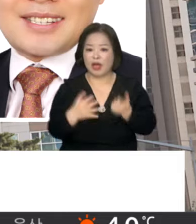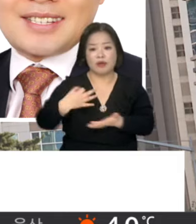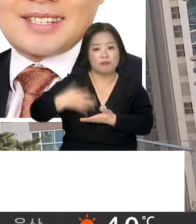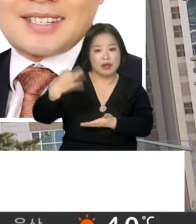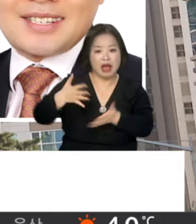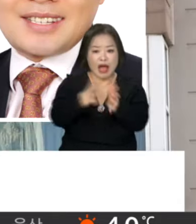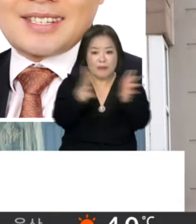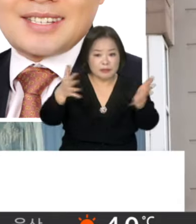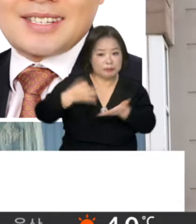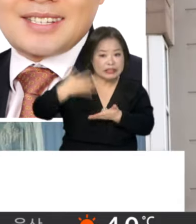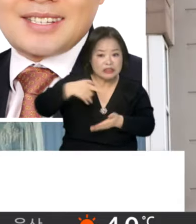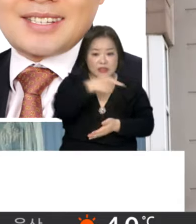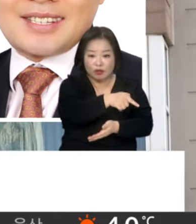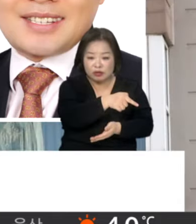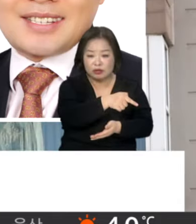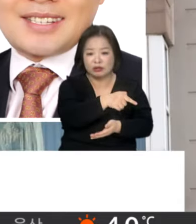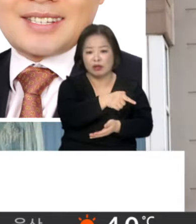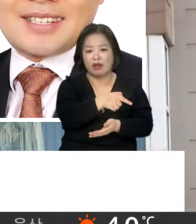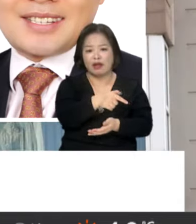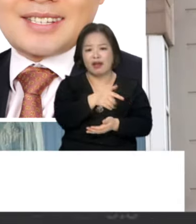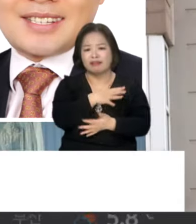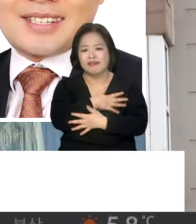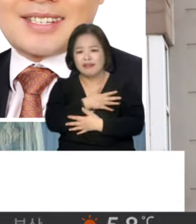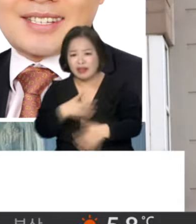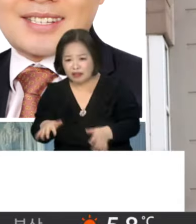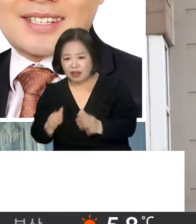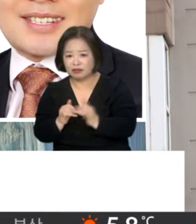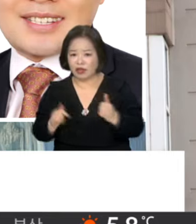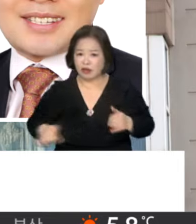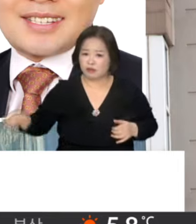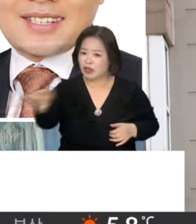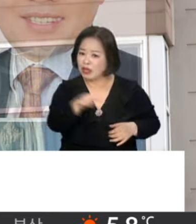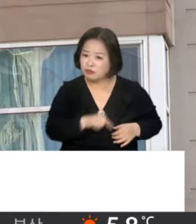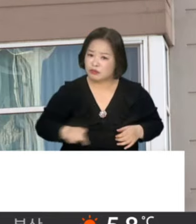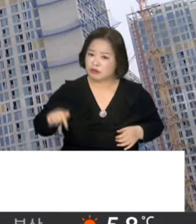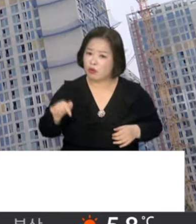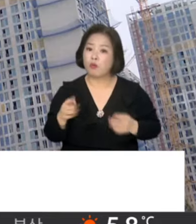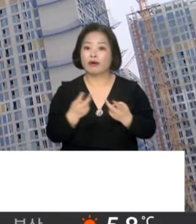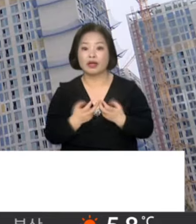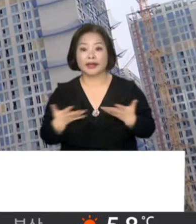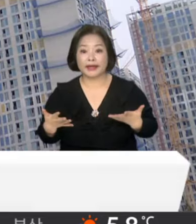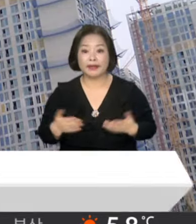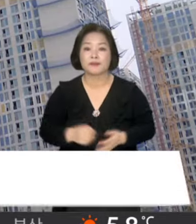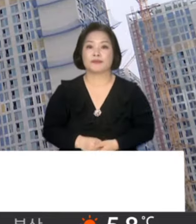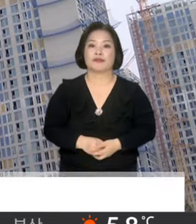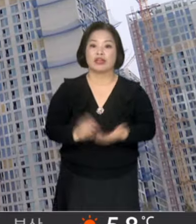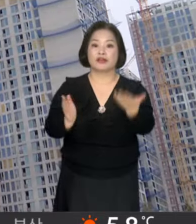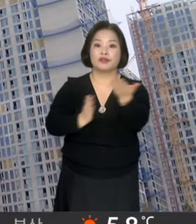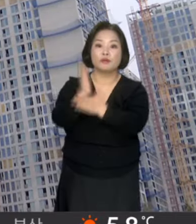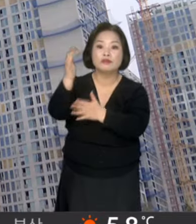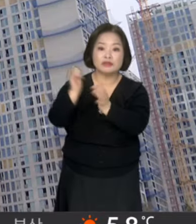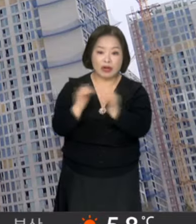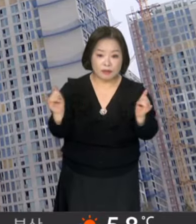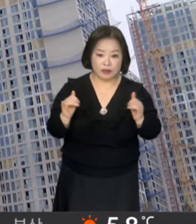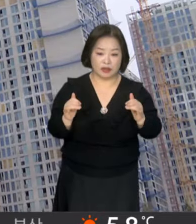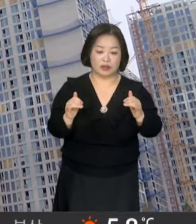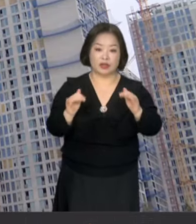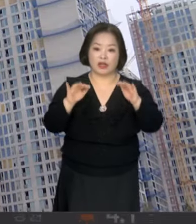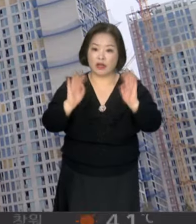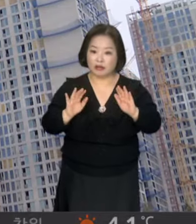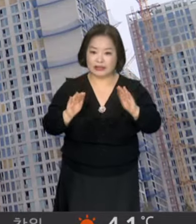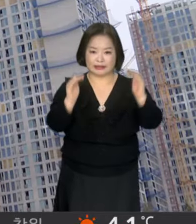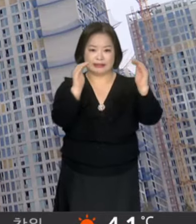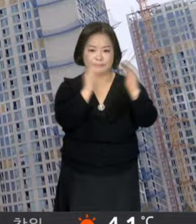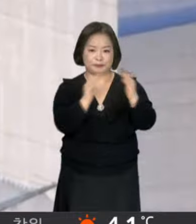같은 경우에는이 취약 계층이라고 판단하기에는 무리수가 있다 전문가들은 사회적 합의를 통해서